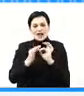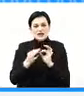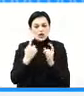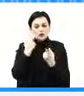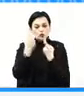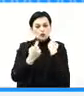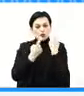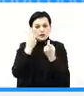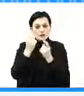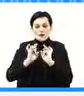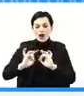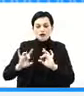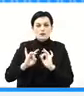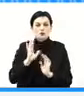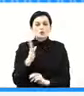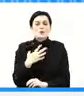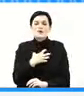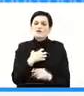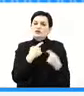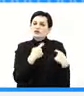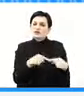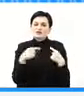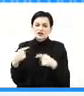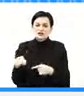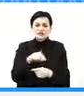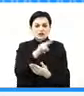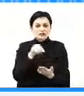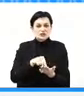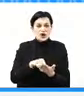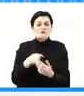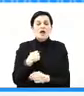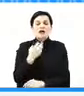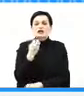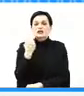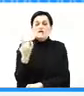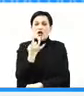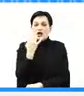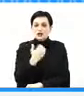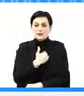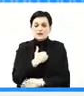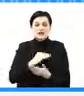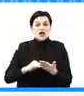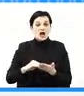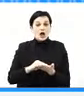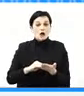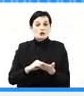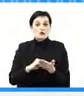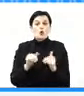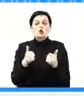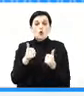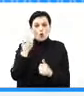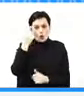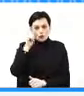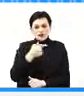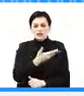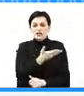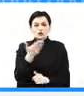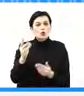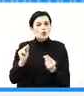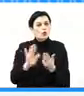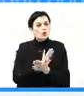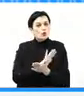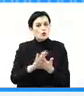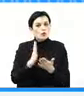ინფორმაციას მიაწვდიან მათთვის მნიშვნელოვან სხვადასხვა საკითხებზე. მე კიდევ ერთხელ მინდა გავიმეორო, როგორც იცით, პარკირება